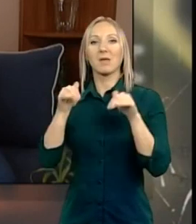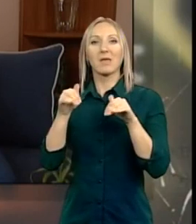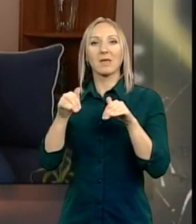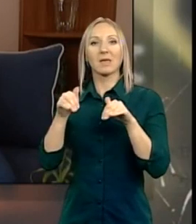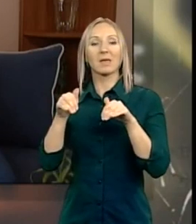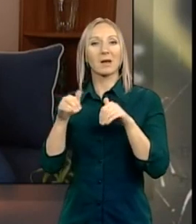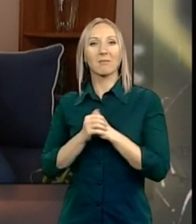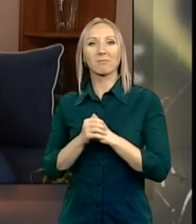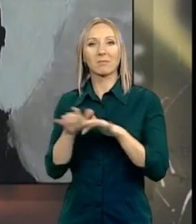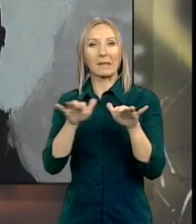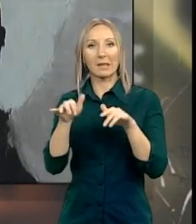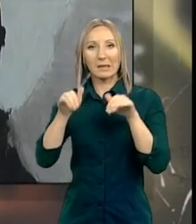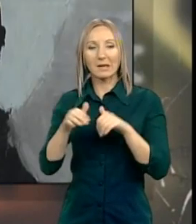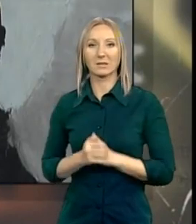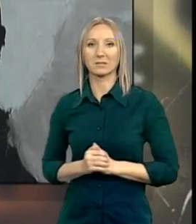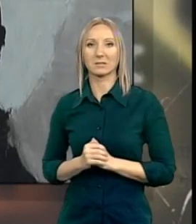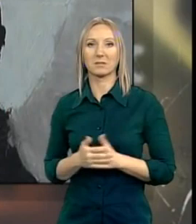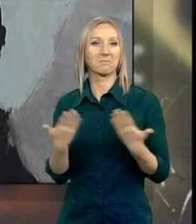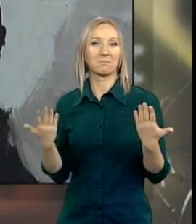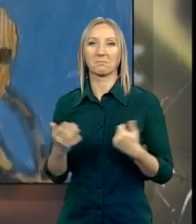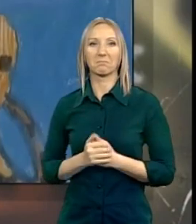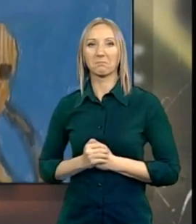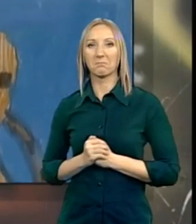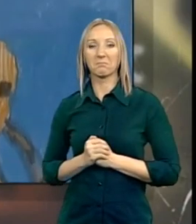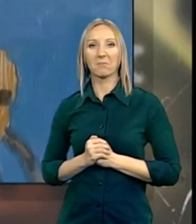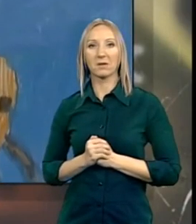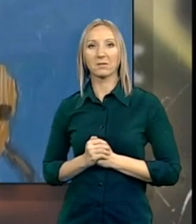igrice, tako to. Možeš neku platu da ponezeš?